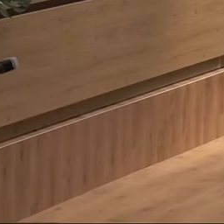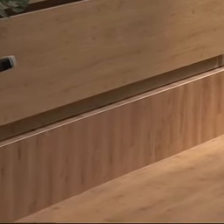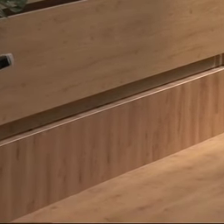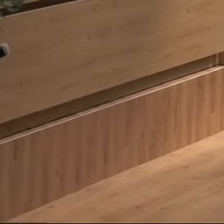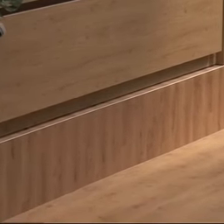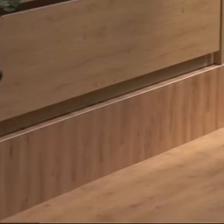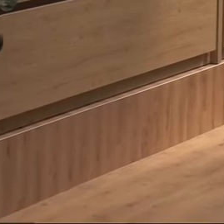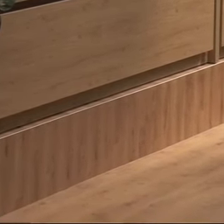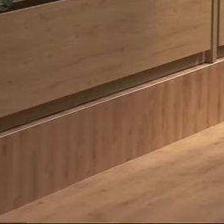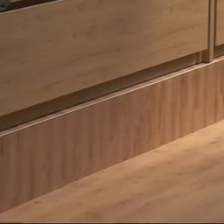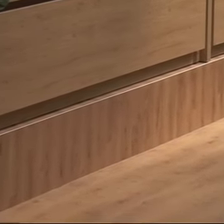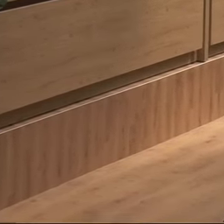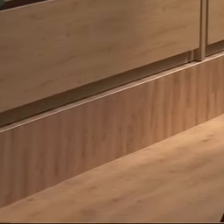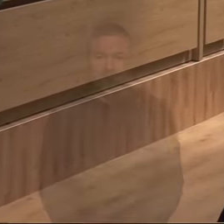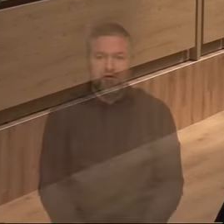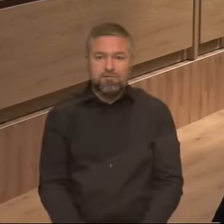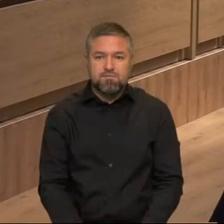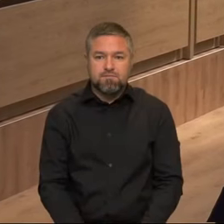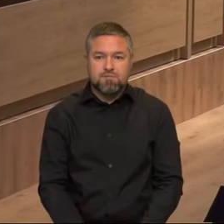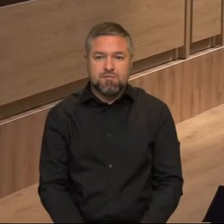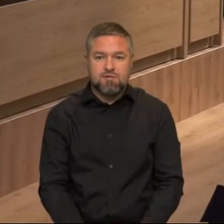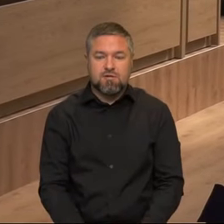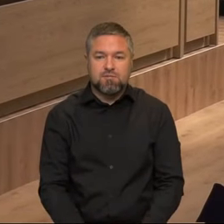Politechniki Łódzkiej.